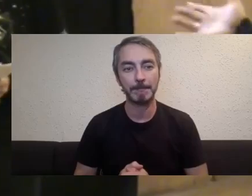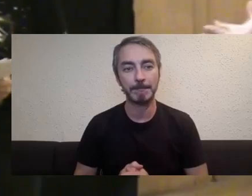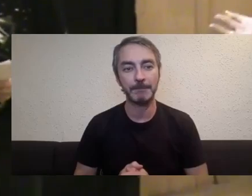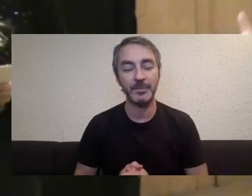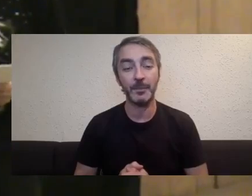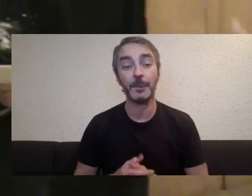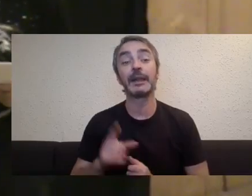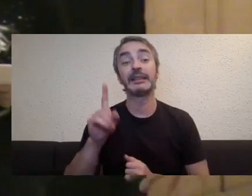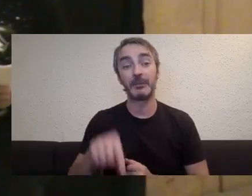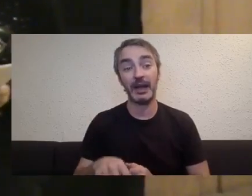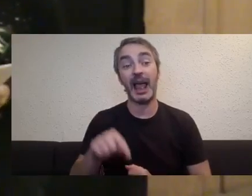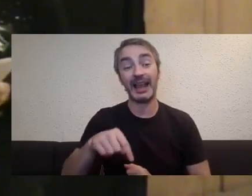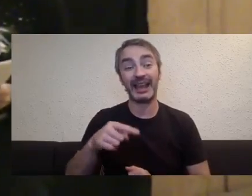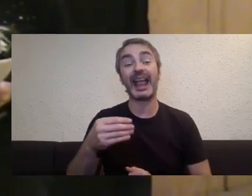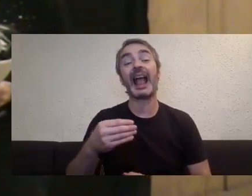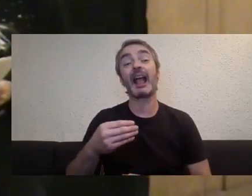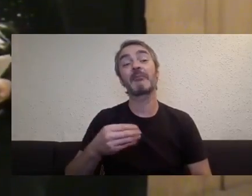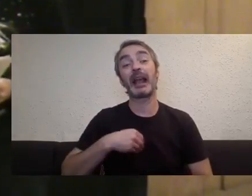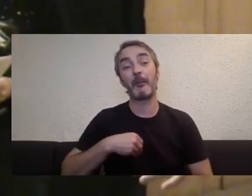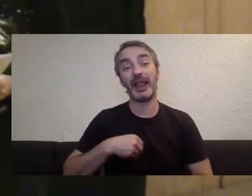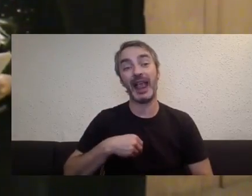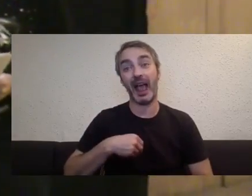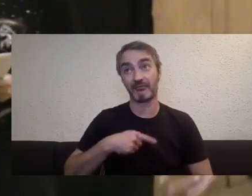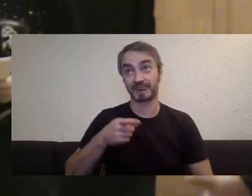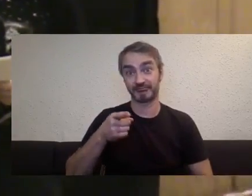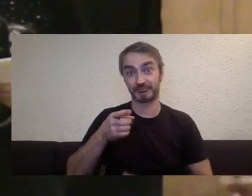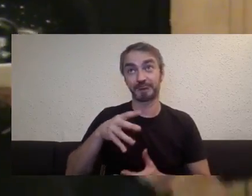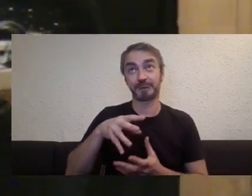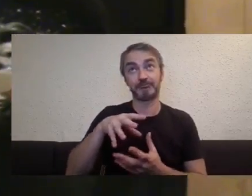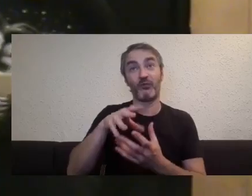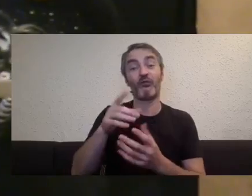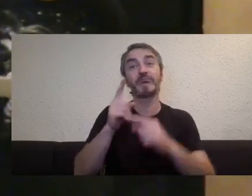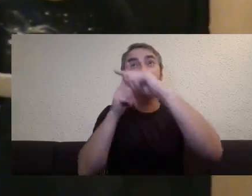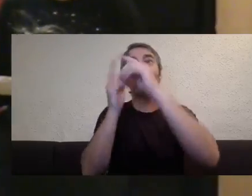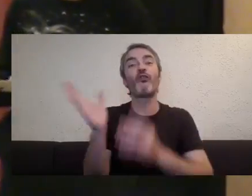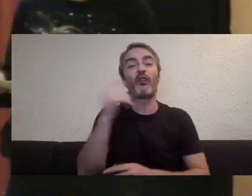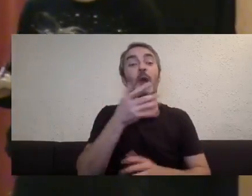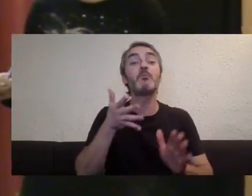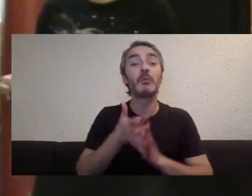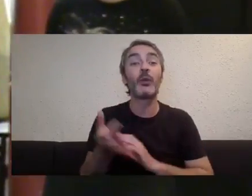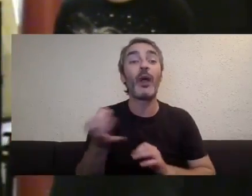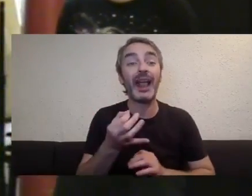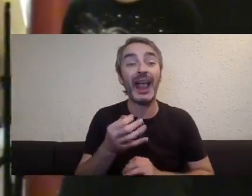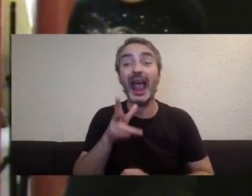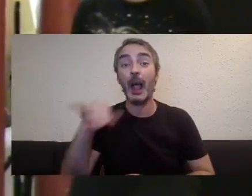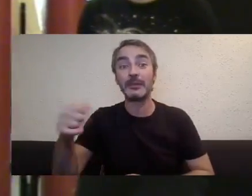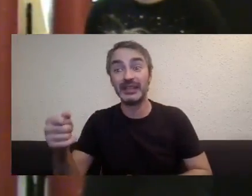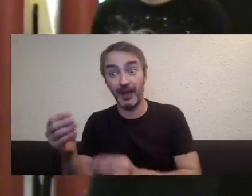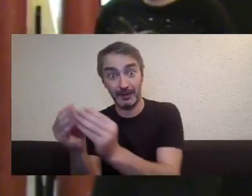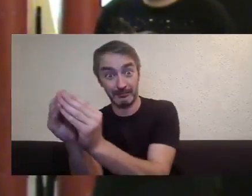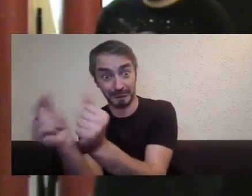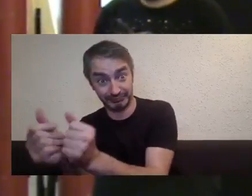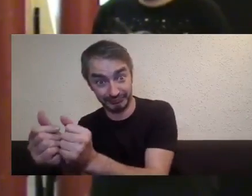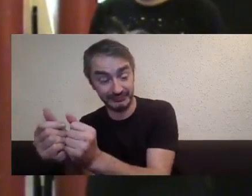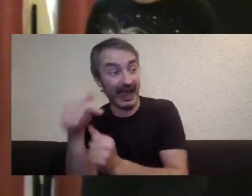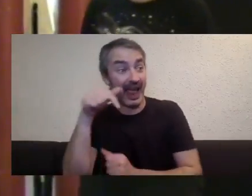de l'ocupació de la capella, una miqueta, un dels motius per als que es va ocupar la capella també va ser per al desallotjament de l'AMSA, perquè ja no hi havia un espai